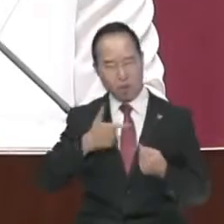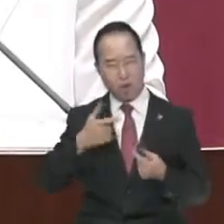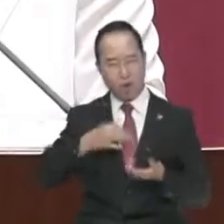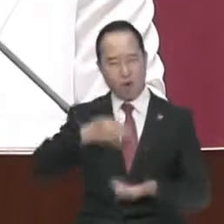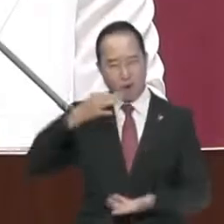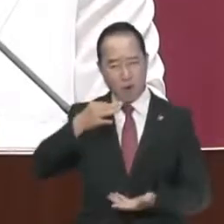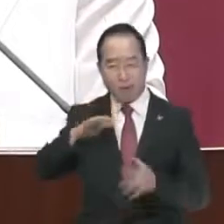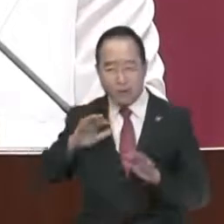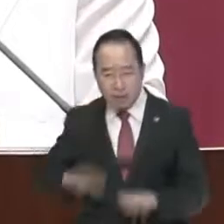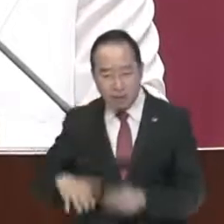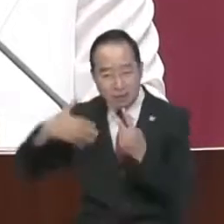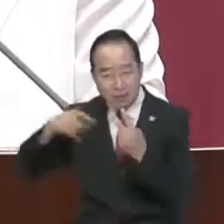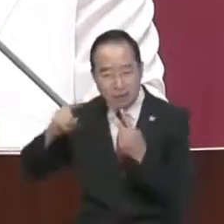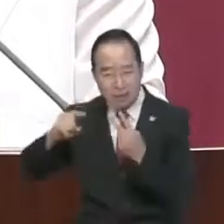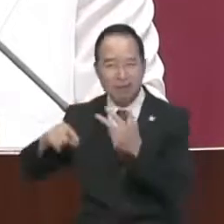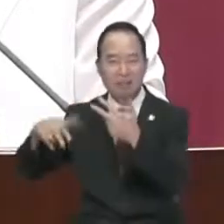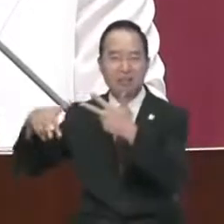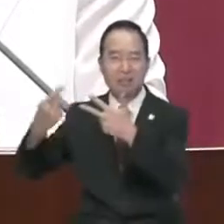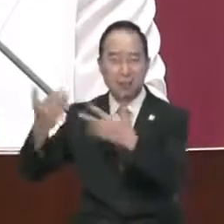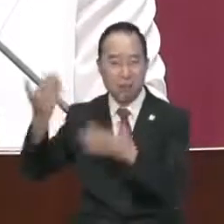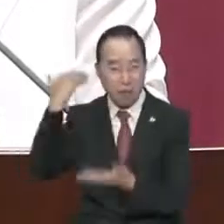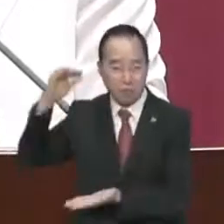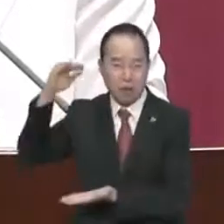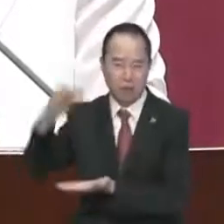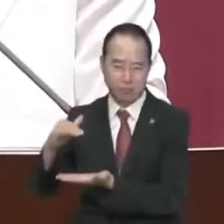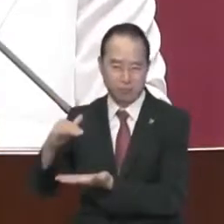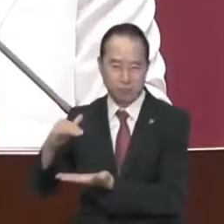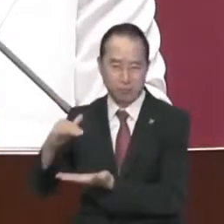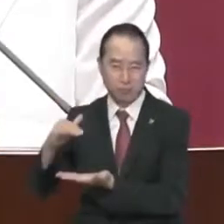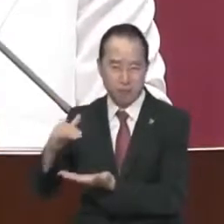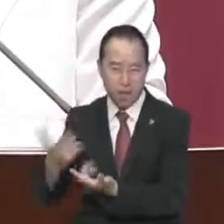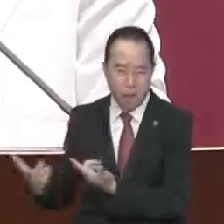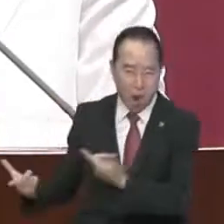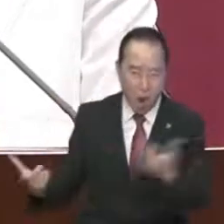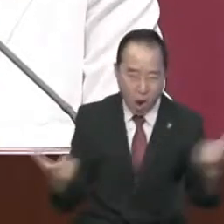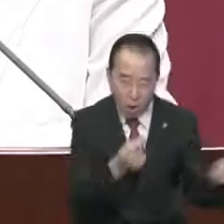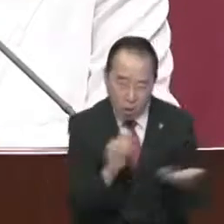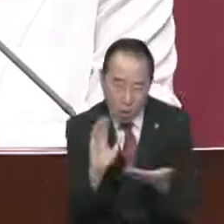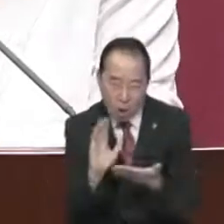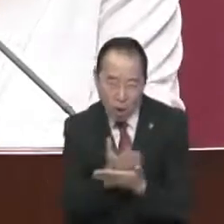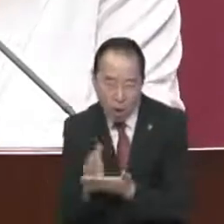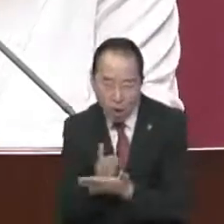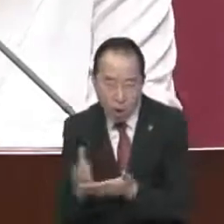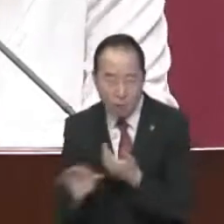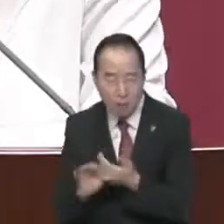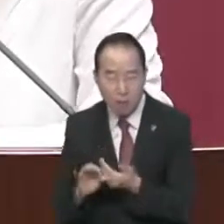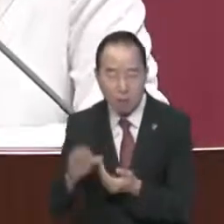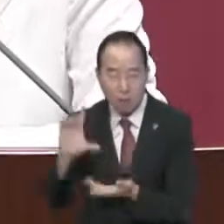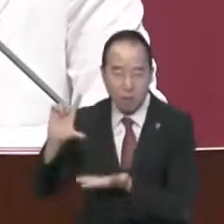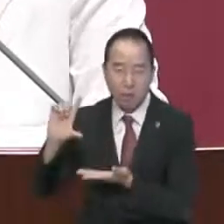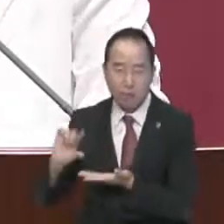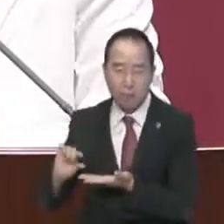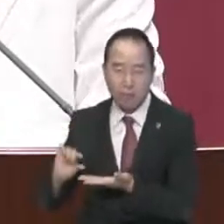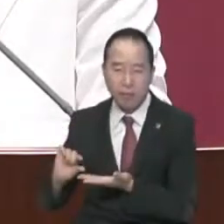그것을 전 국민에게 나누면 얼마나 그게